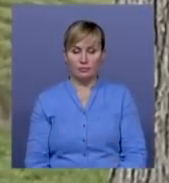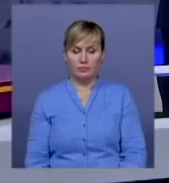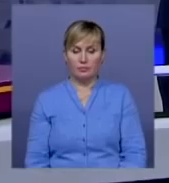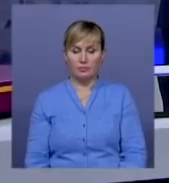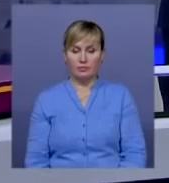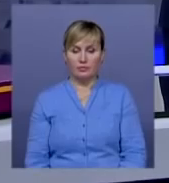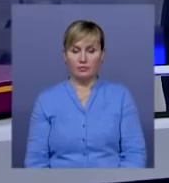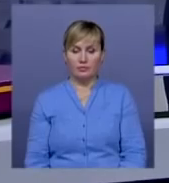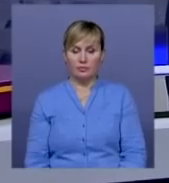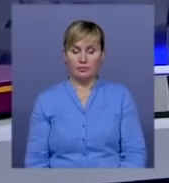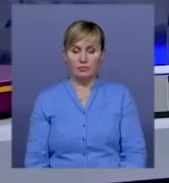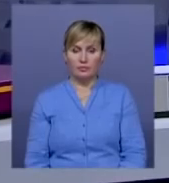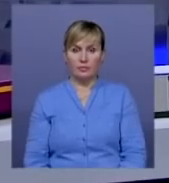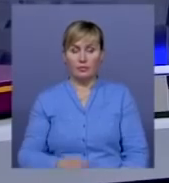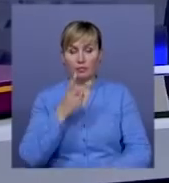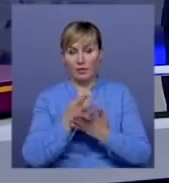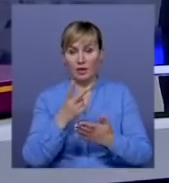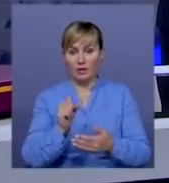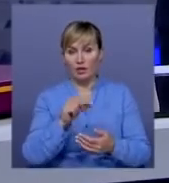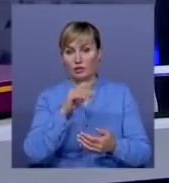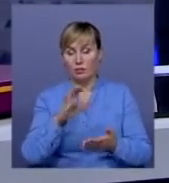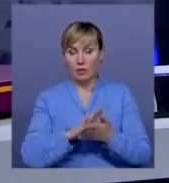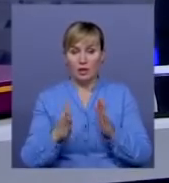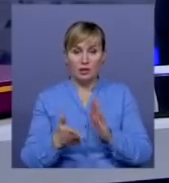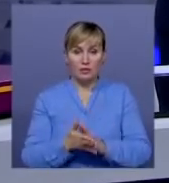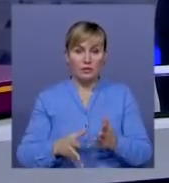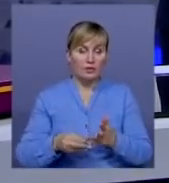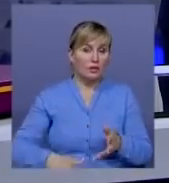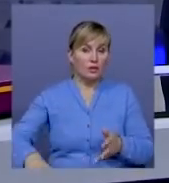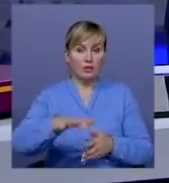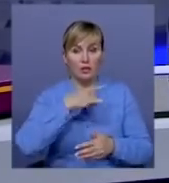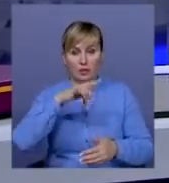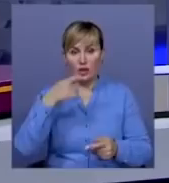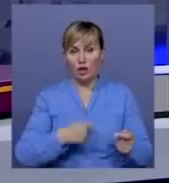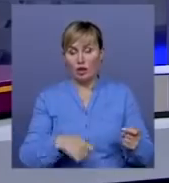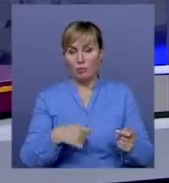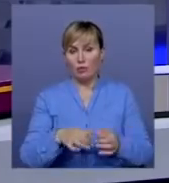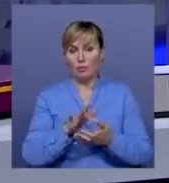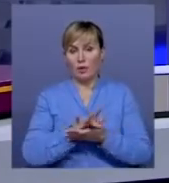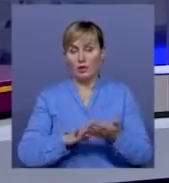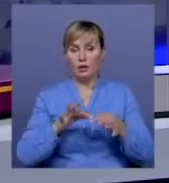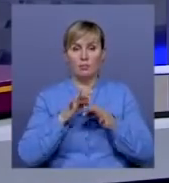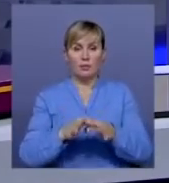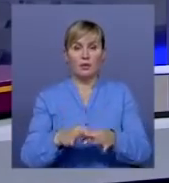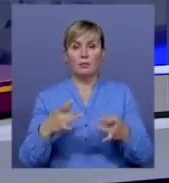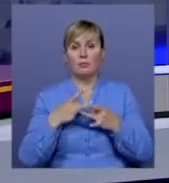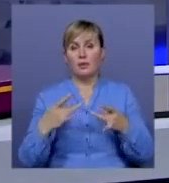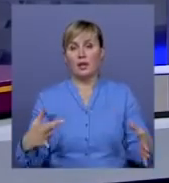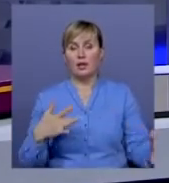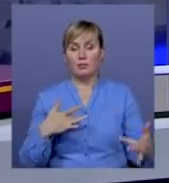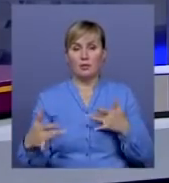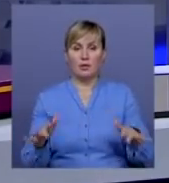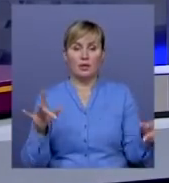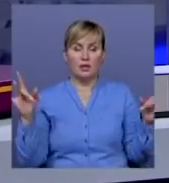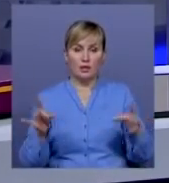«Алматы». Несмотря на чрезвычайное положение на всей территории страны, в Жамбылской области продолжают проводить праздничные мероприятия.